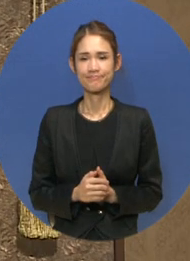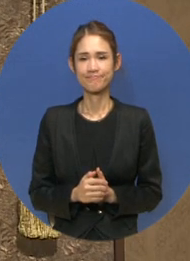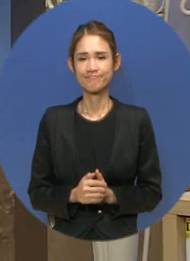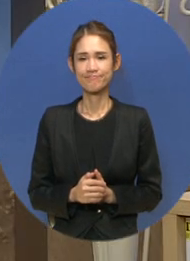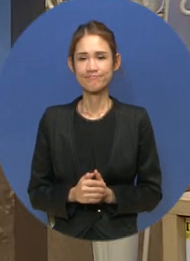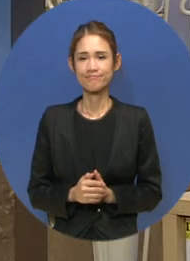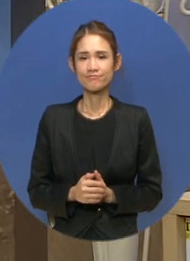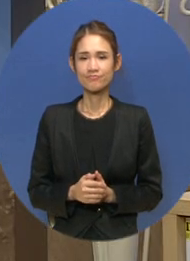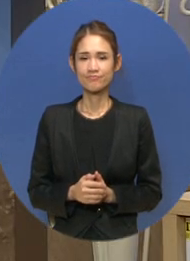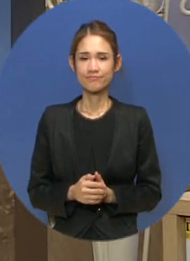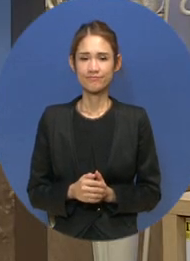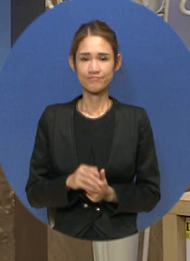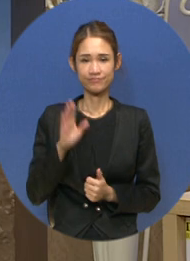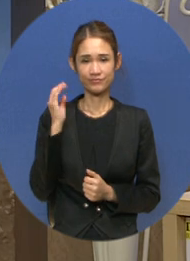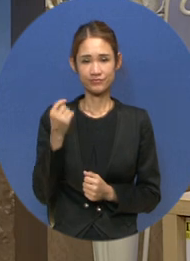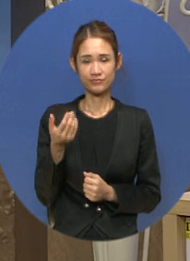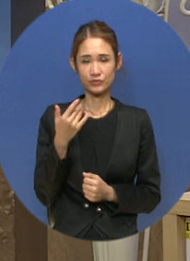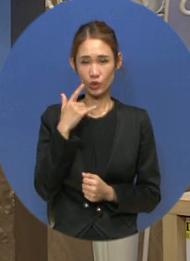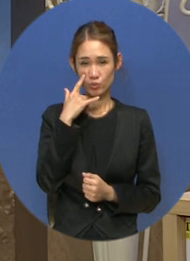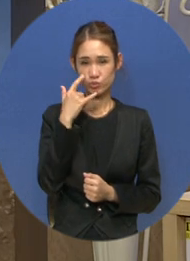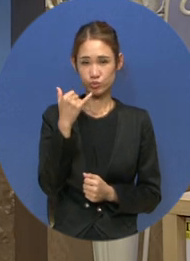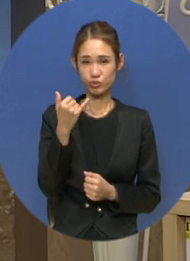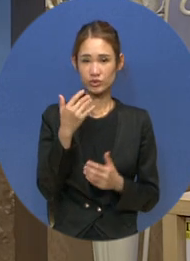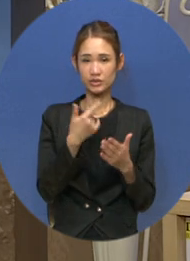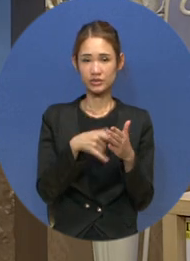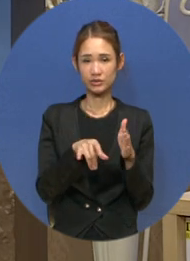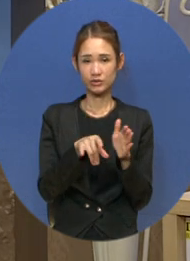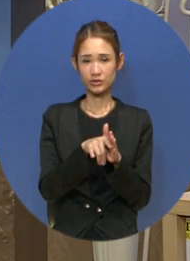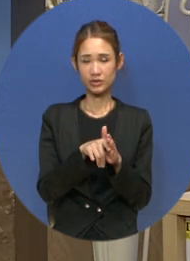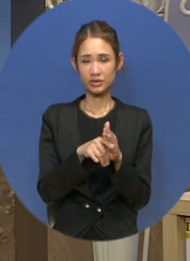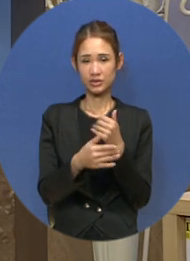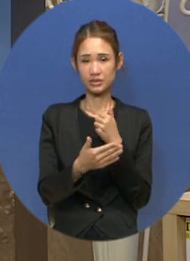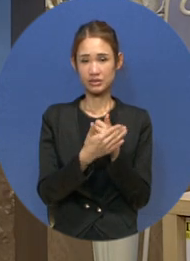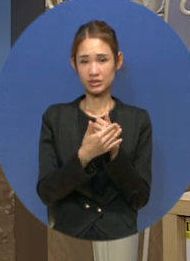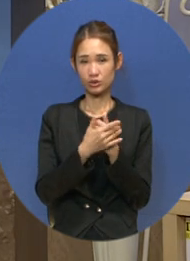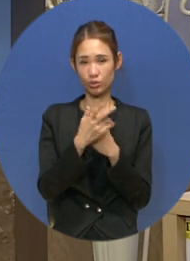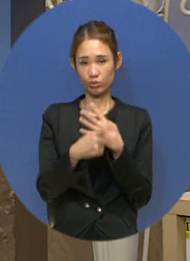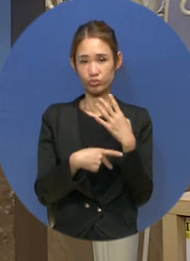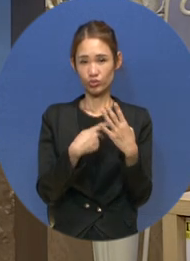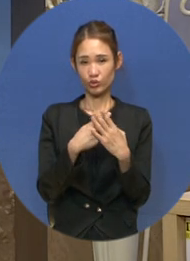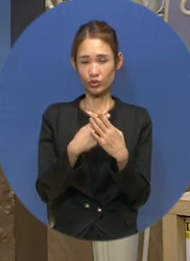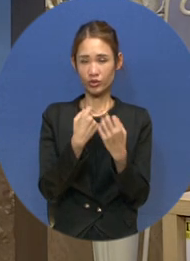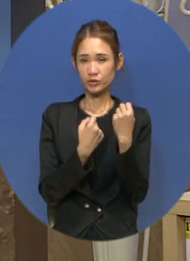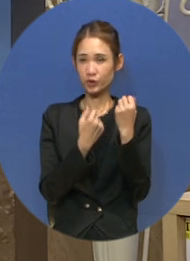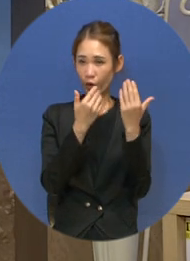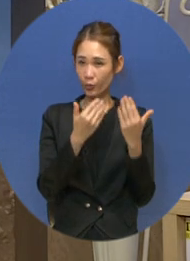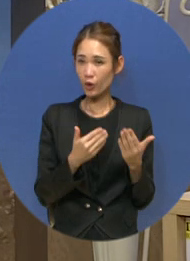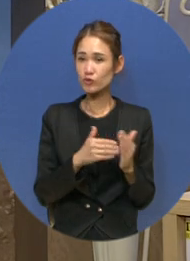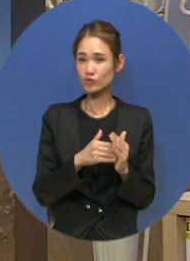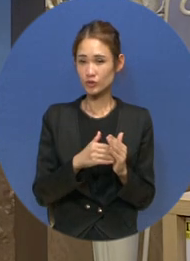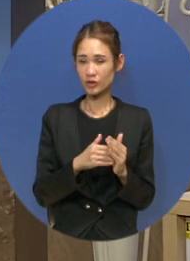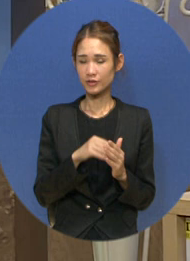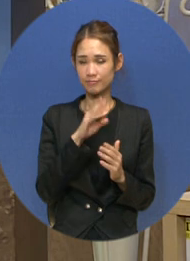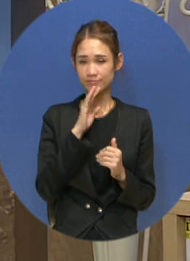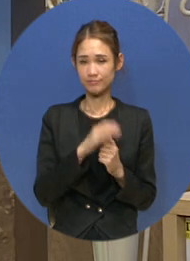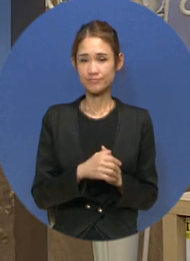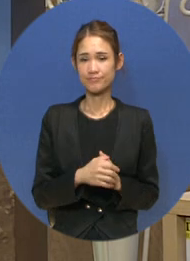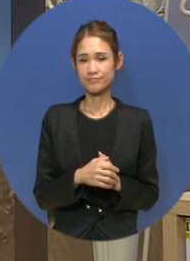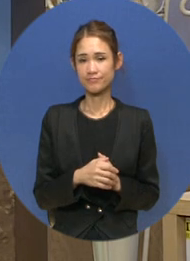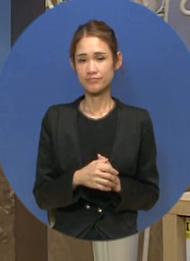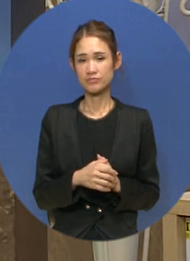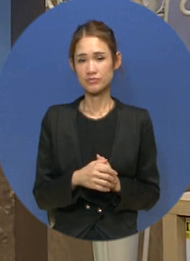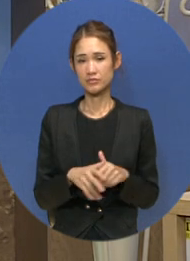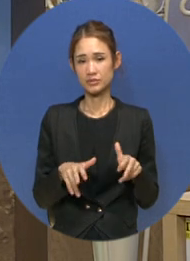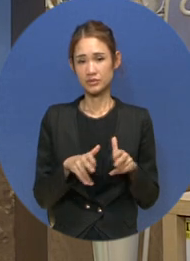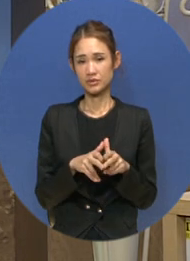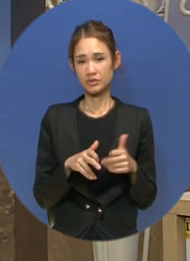네. 그리고 앞서서 이제 잠깐 그 부모님들을 네. 위한 그런 지원 프로그램에 대해서도 말씀을 해주셨었는데 네. 이